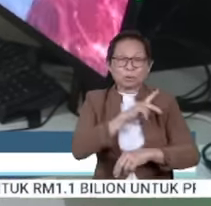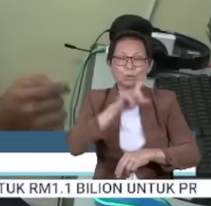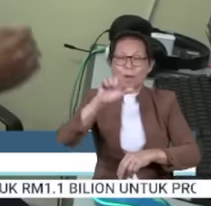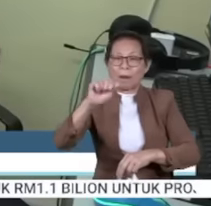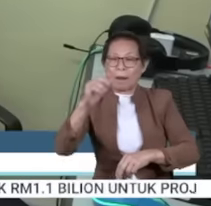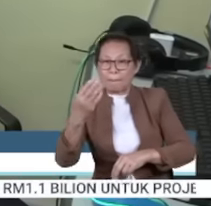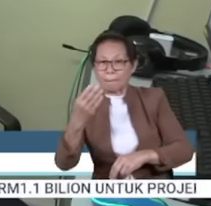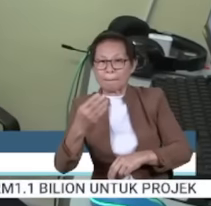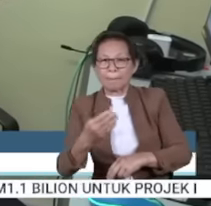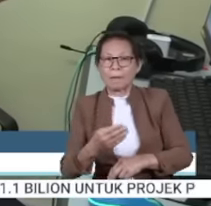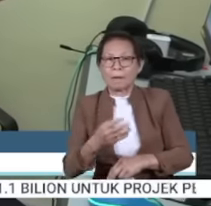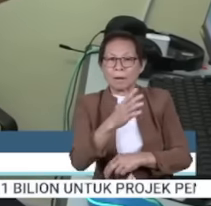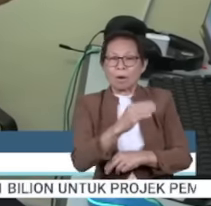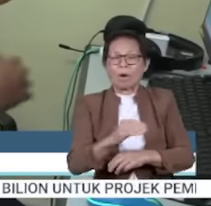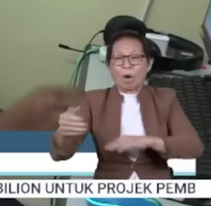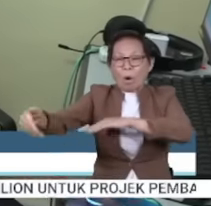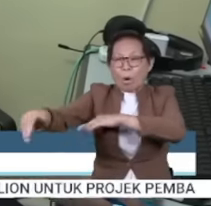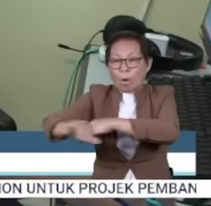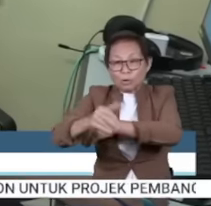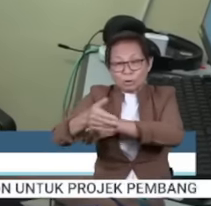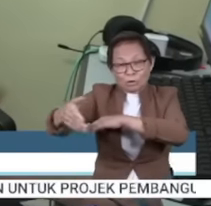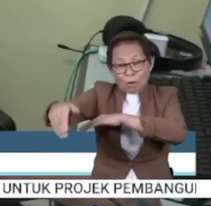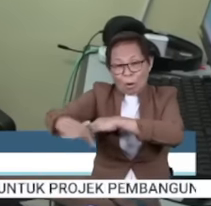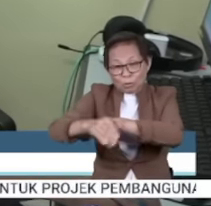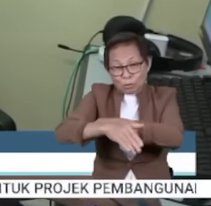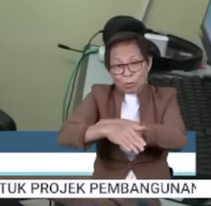jelasnografi dan sekitar